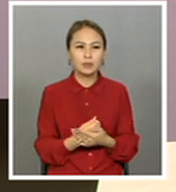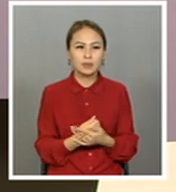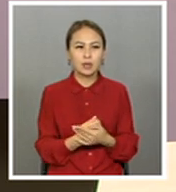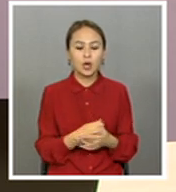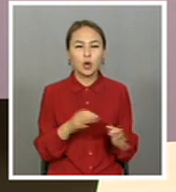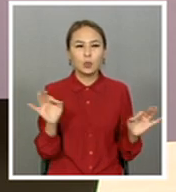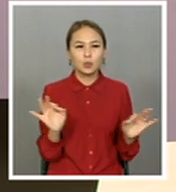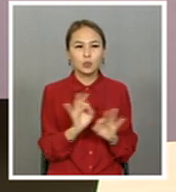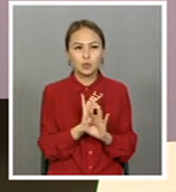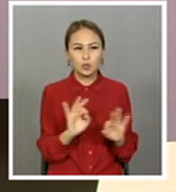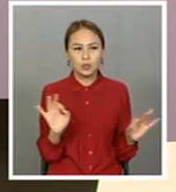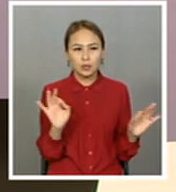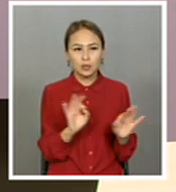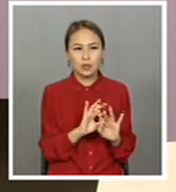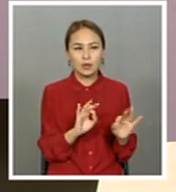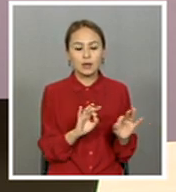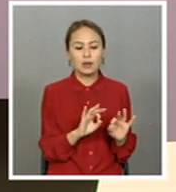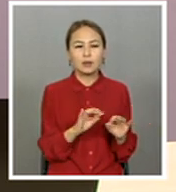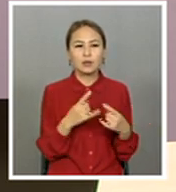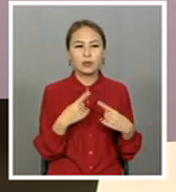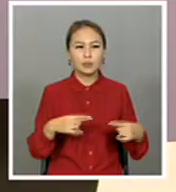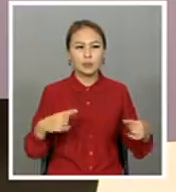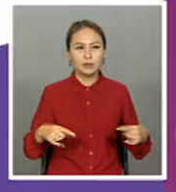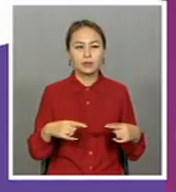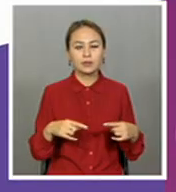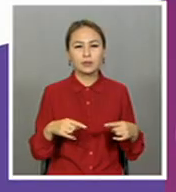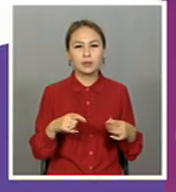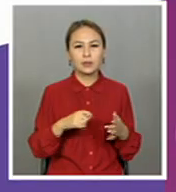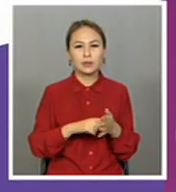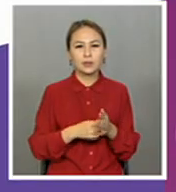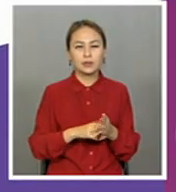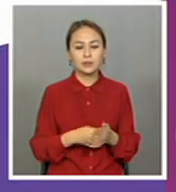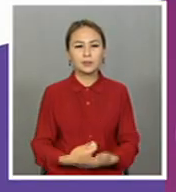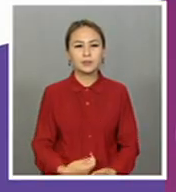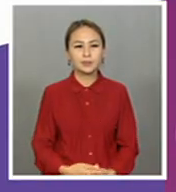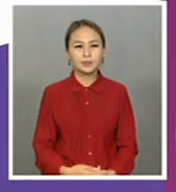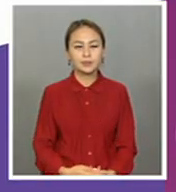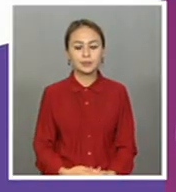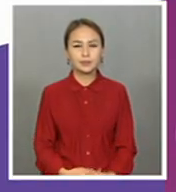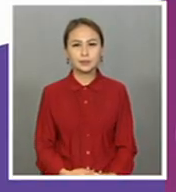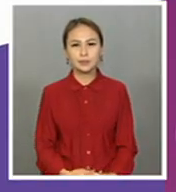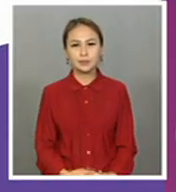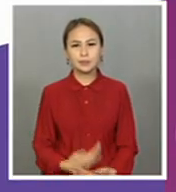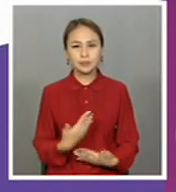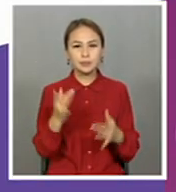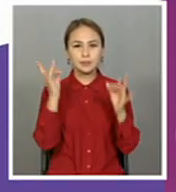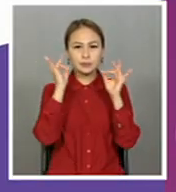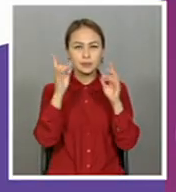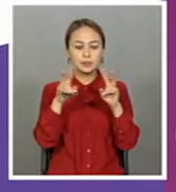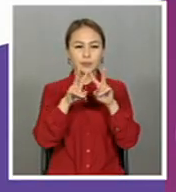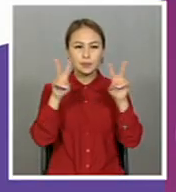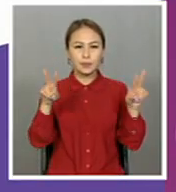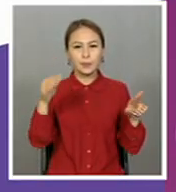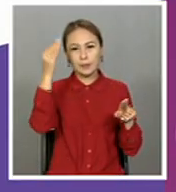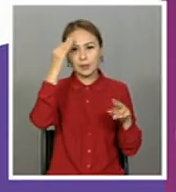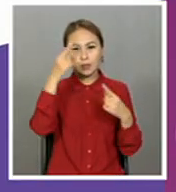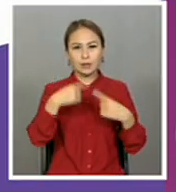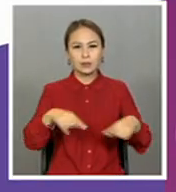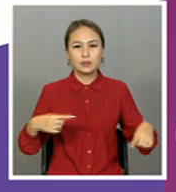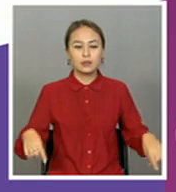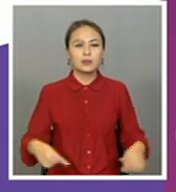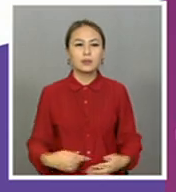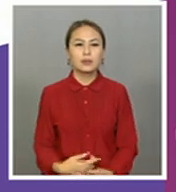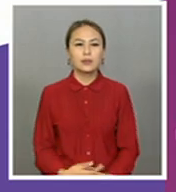Музыка кілті. Аспап қорабының кілті. Бұлардың дыбысталуы бірдей, мағыналары әр түрлі